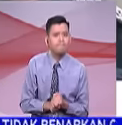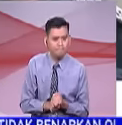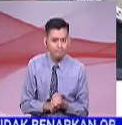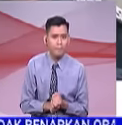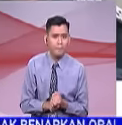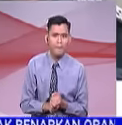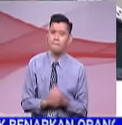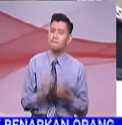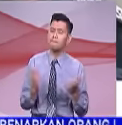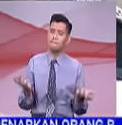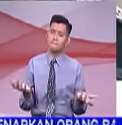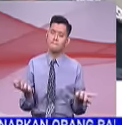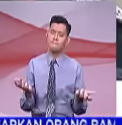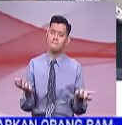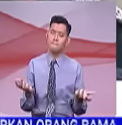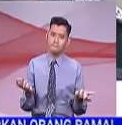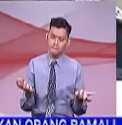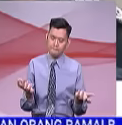melalui